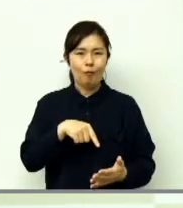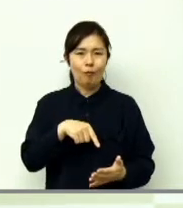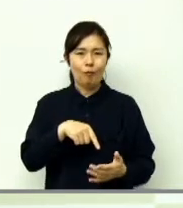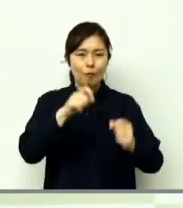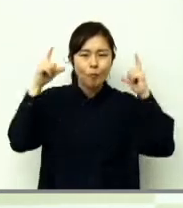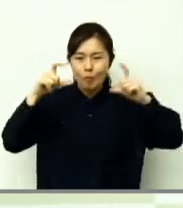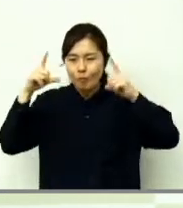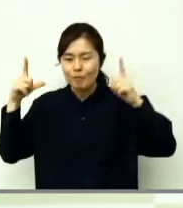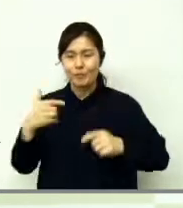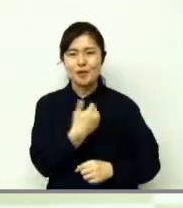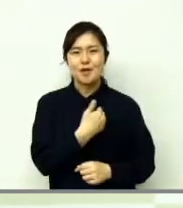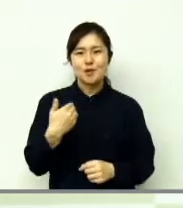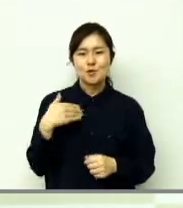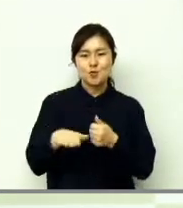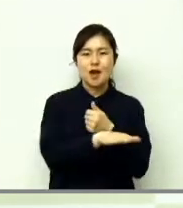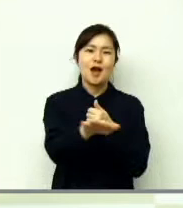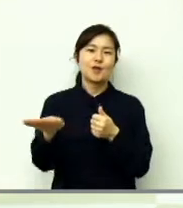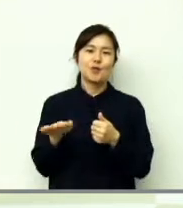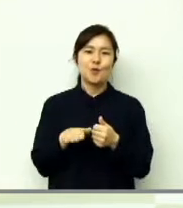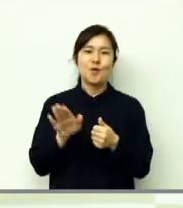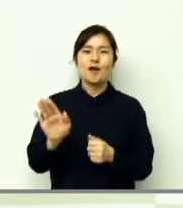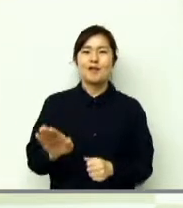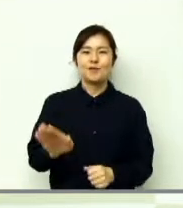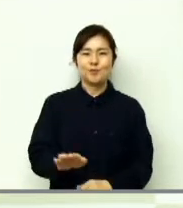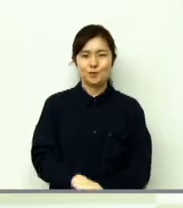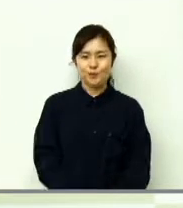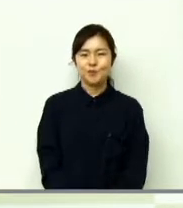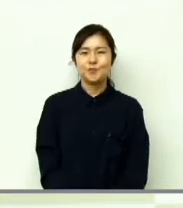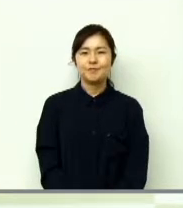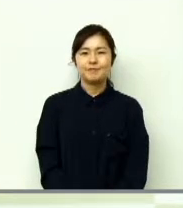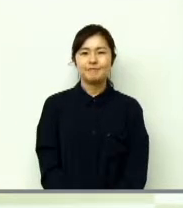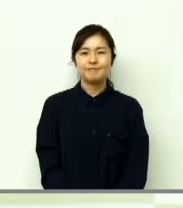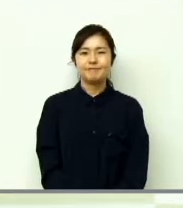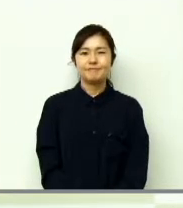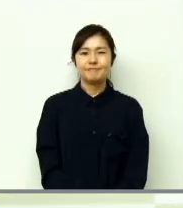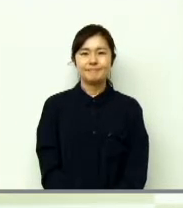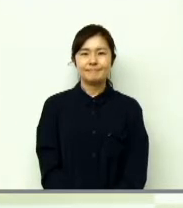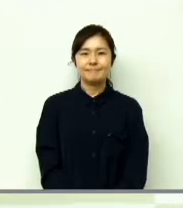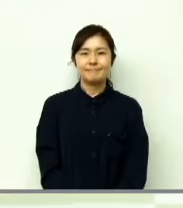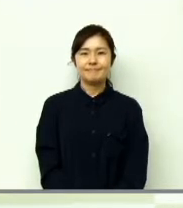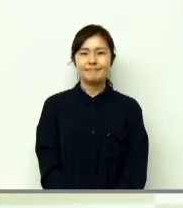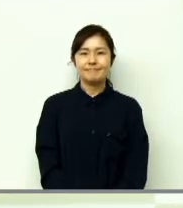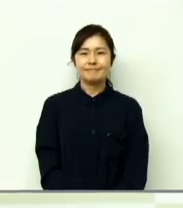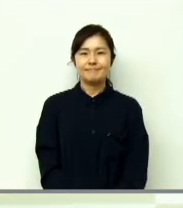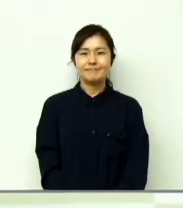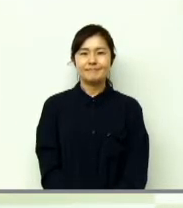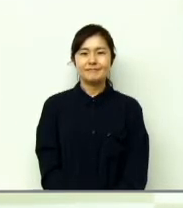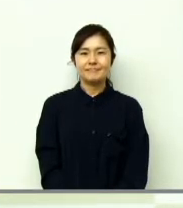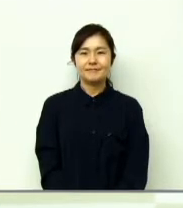とは思いますけれども、まだその中で、そうですね、